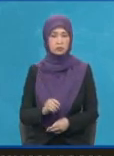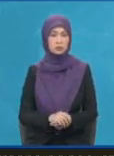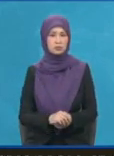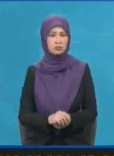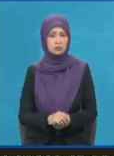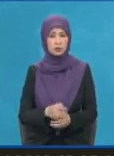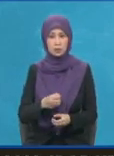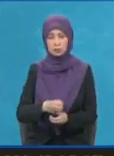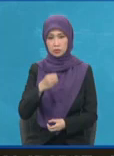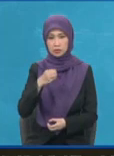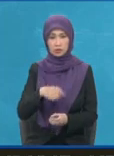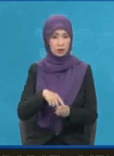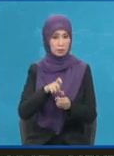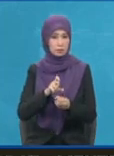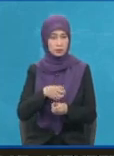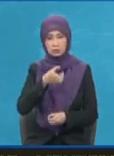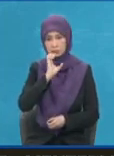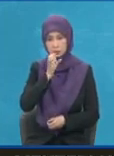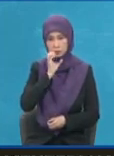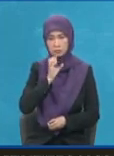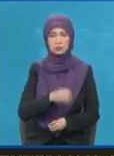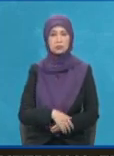532 tim minuman keras